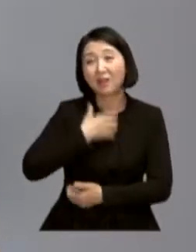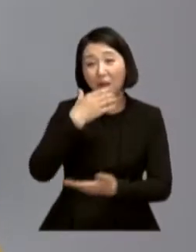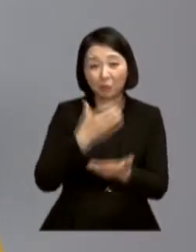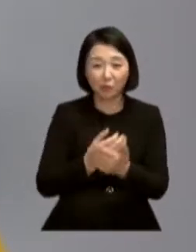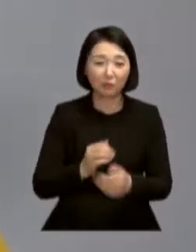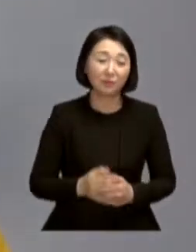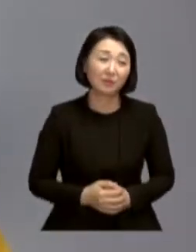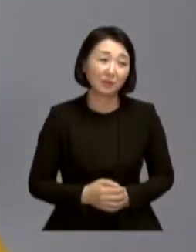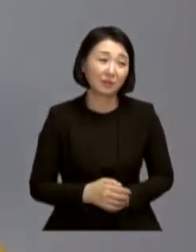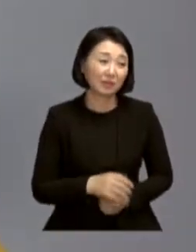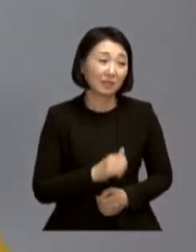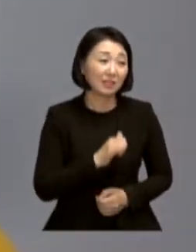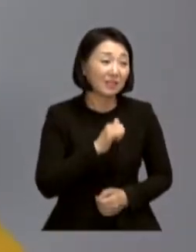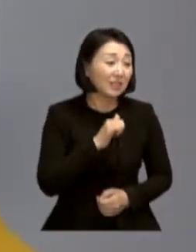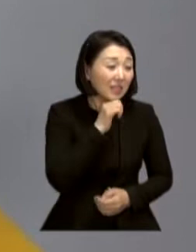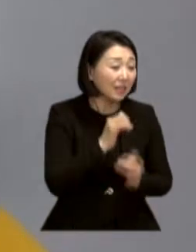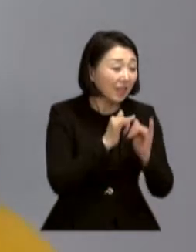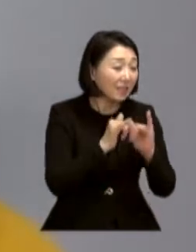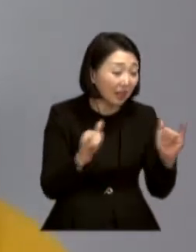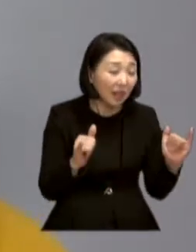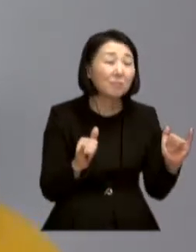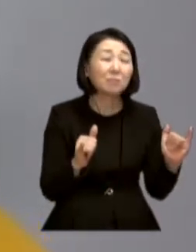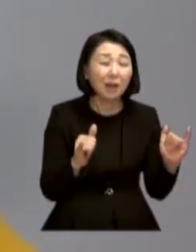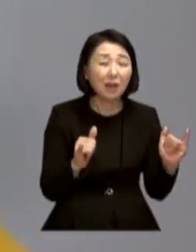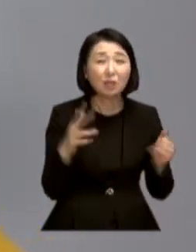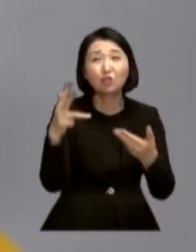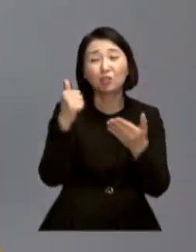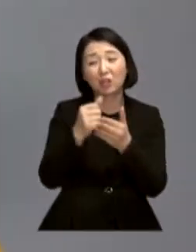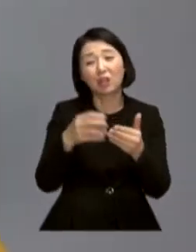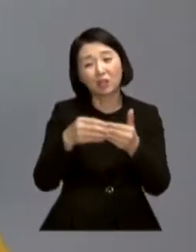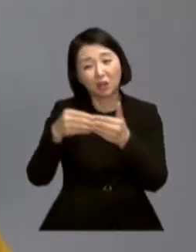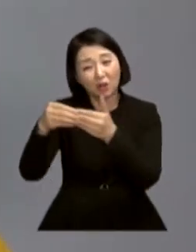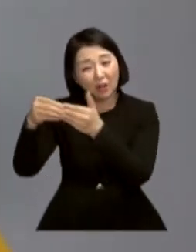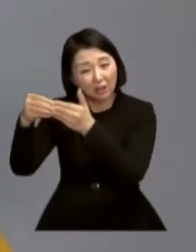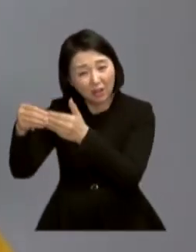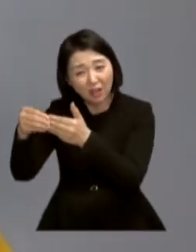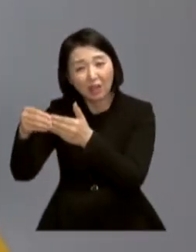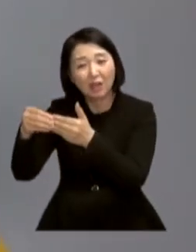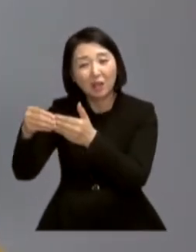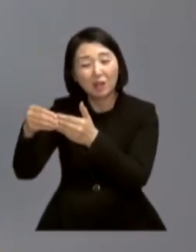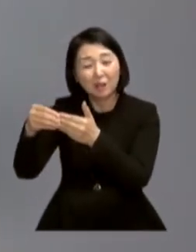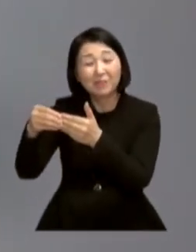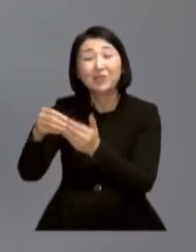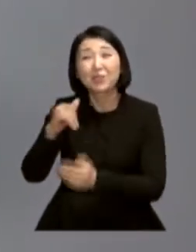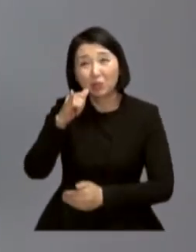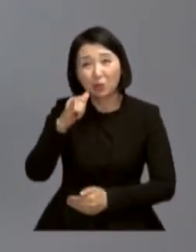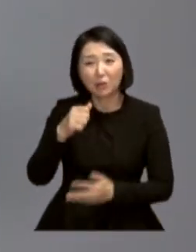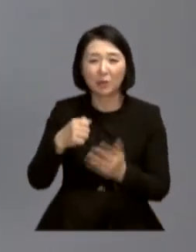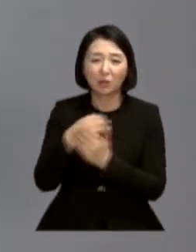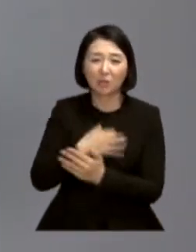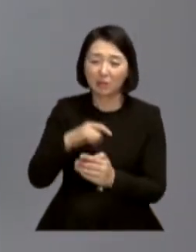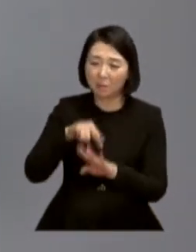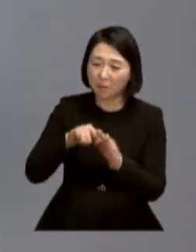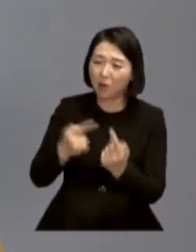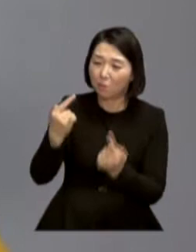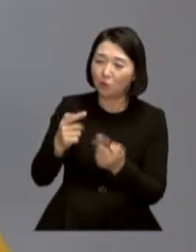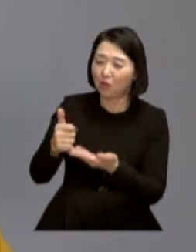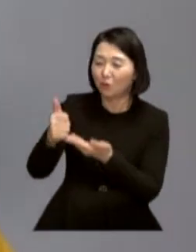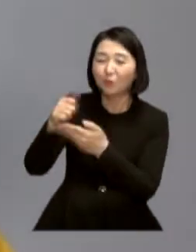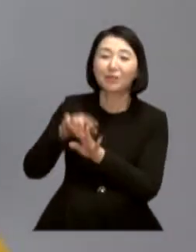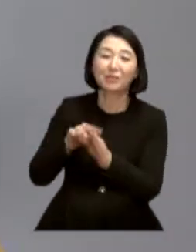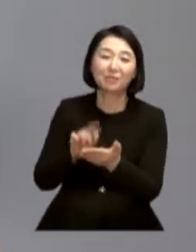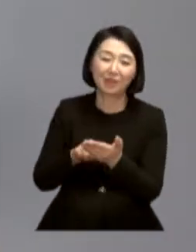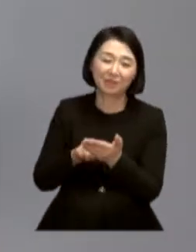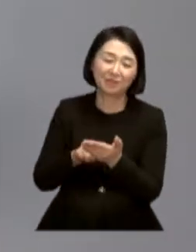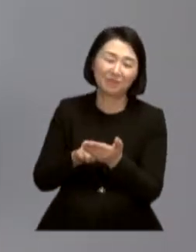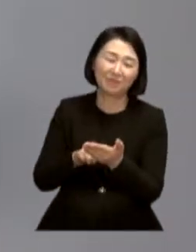사람들을 주님께로 이끌어가는 모습을 알고 걱정되는 마음보다도 그 존경스러운